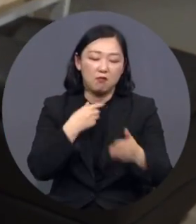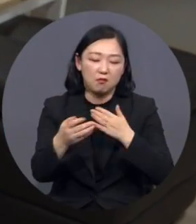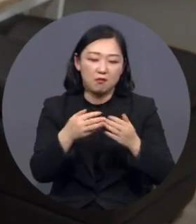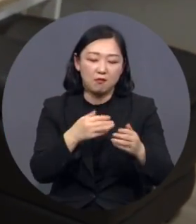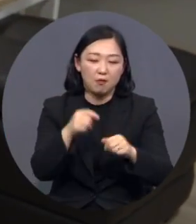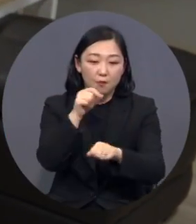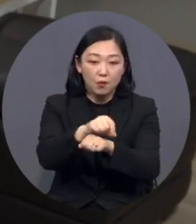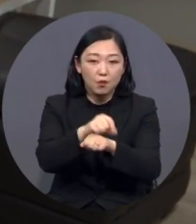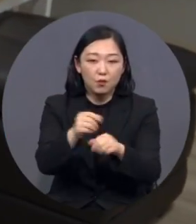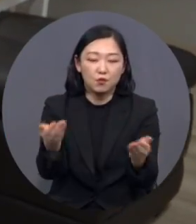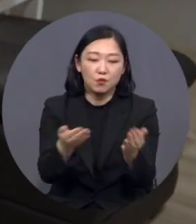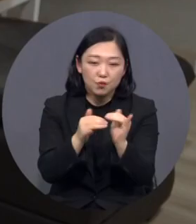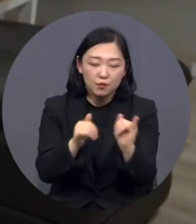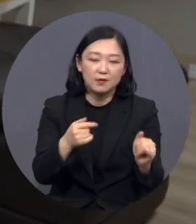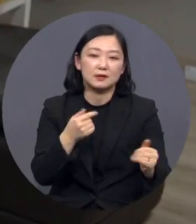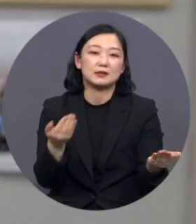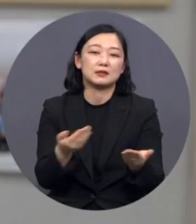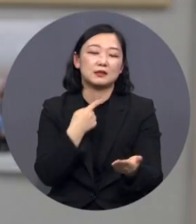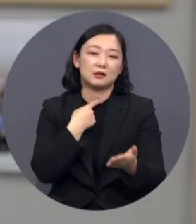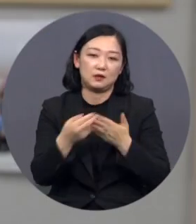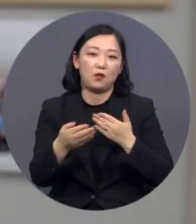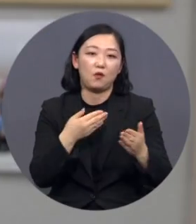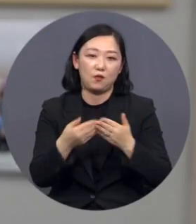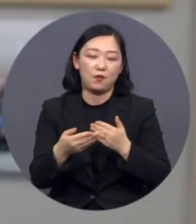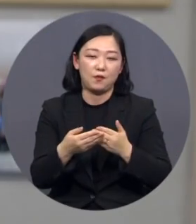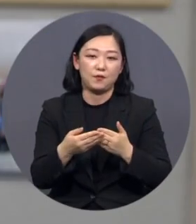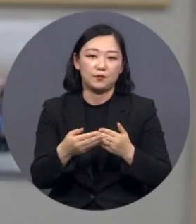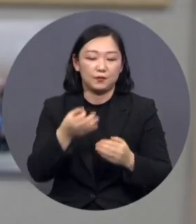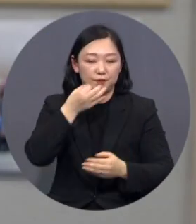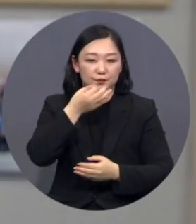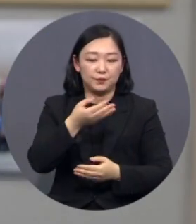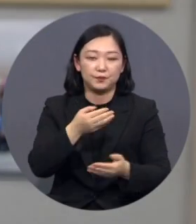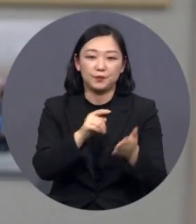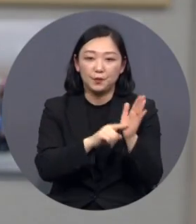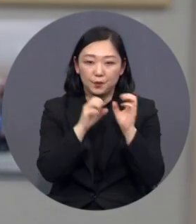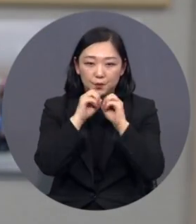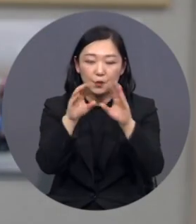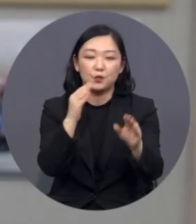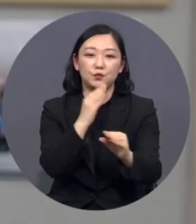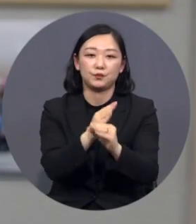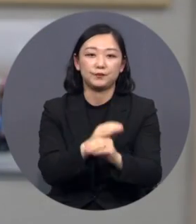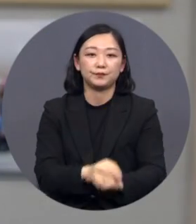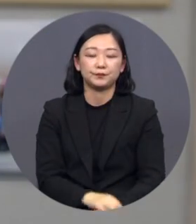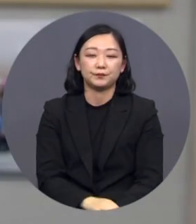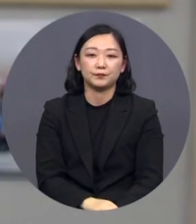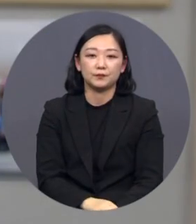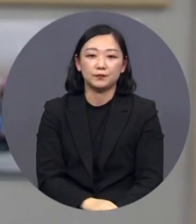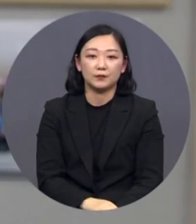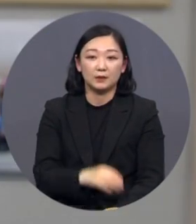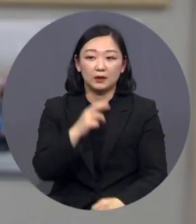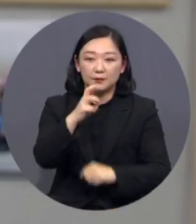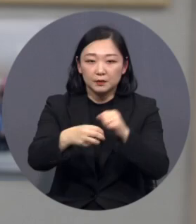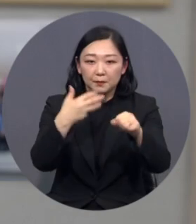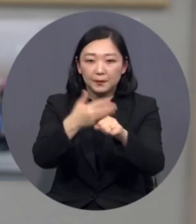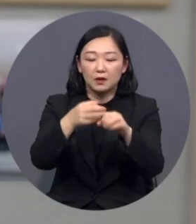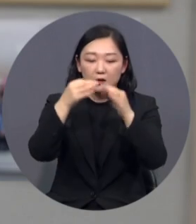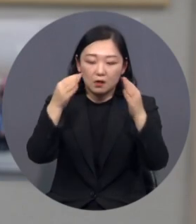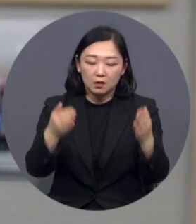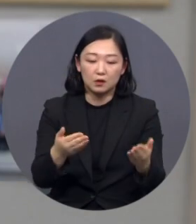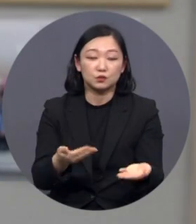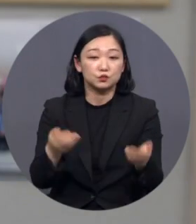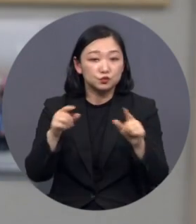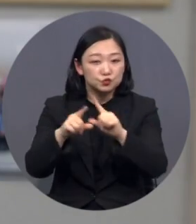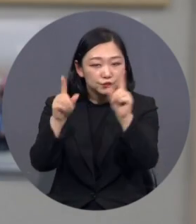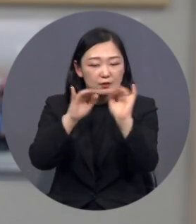큰 무기로 내세우고 있습니다. 38년 동안 공직생활을 아주 가장 낮은 자리에서 주민들과